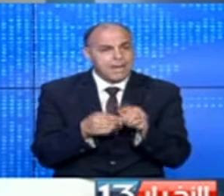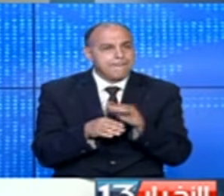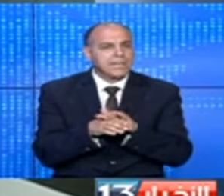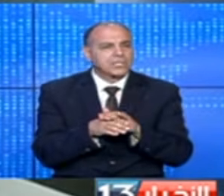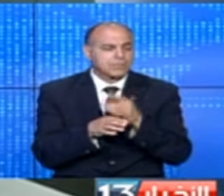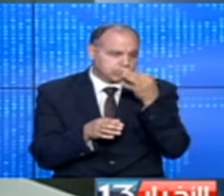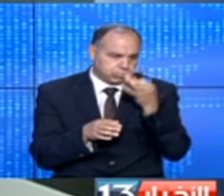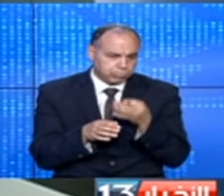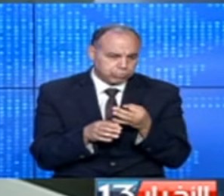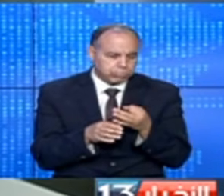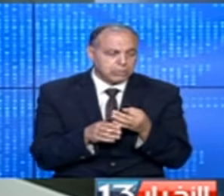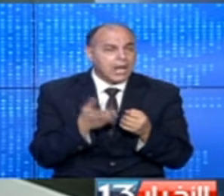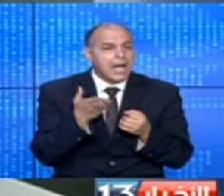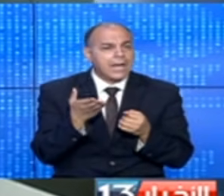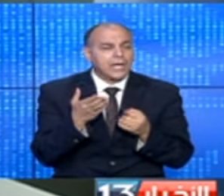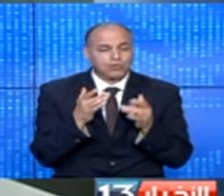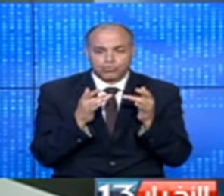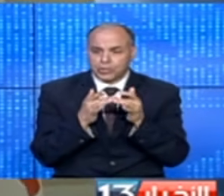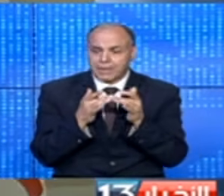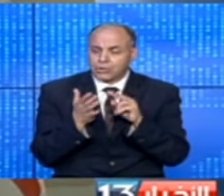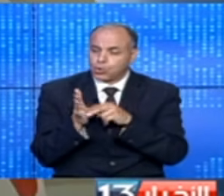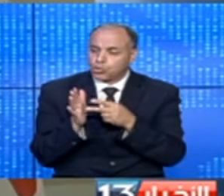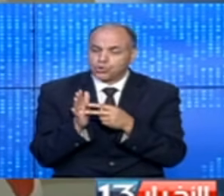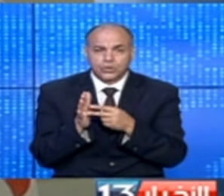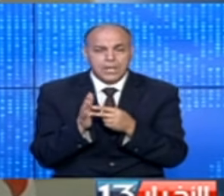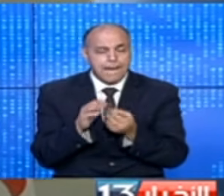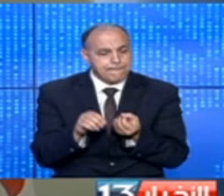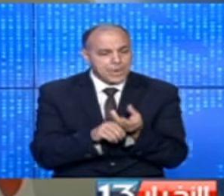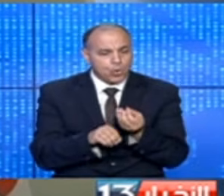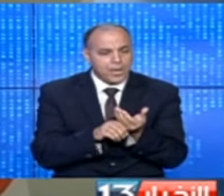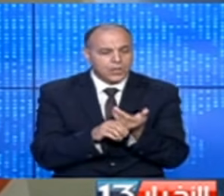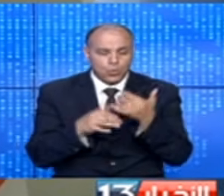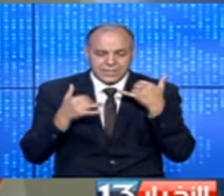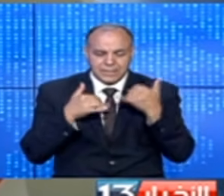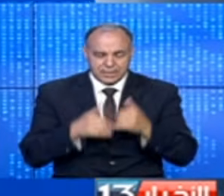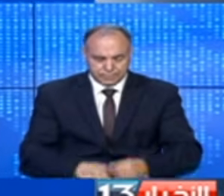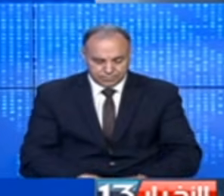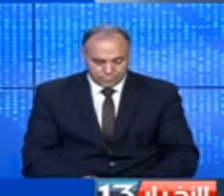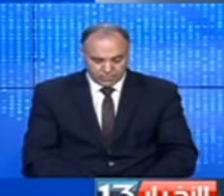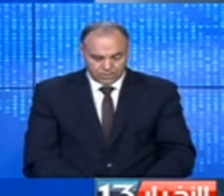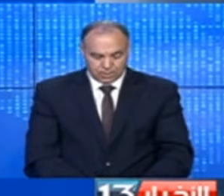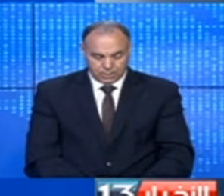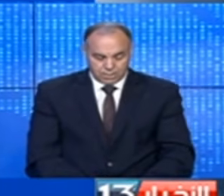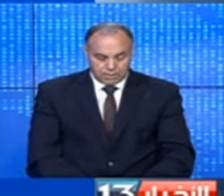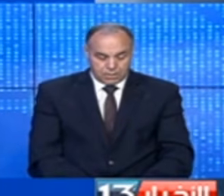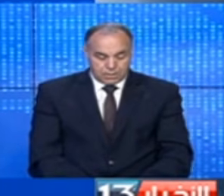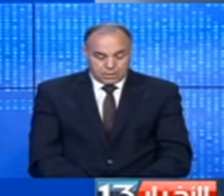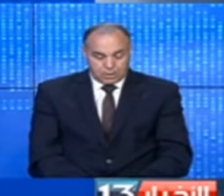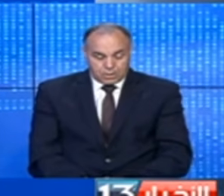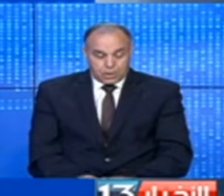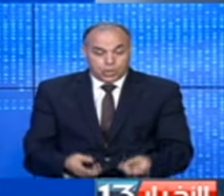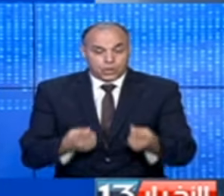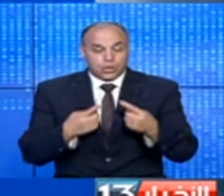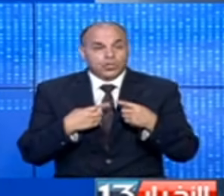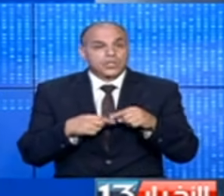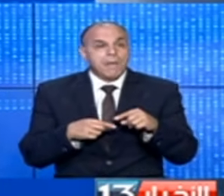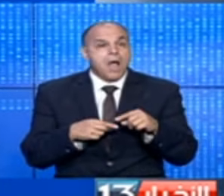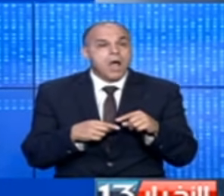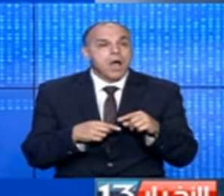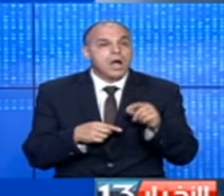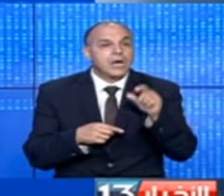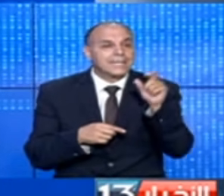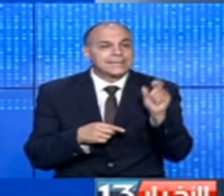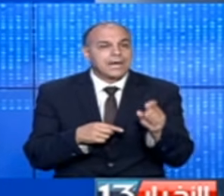المجالات الواعدة والقائمة على شبكات تكنولوجيات المعلومات والاتصال. في اجتماع مطار